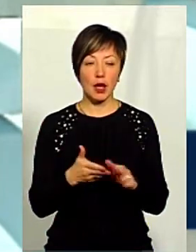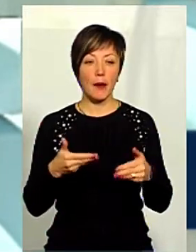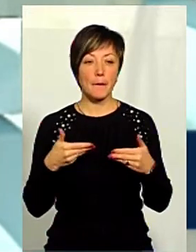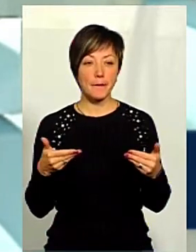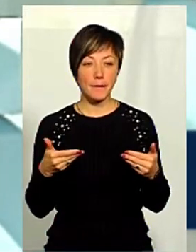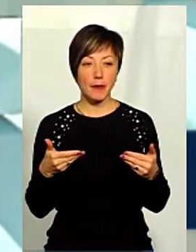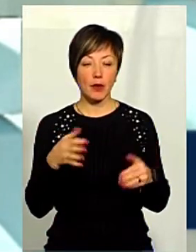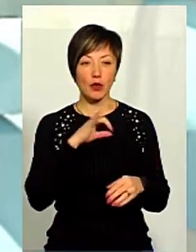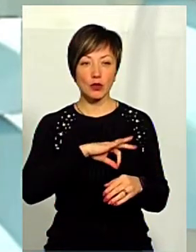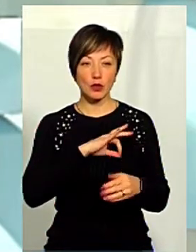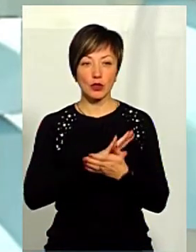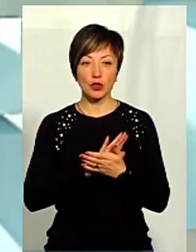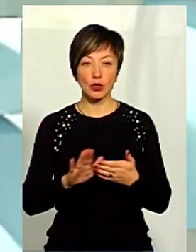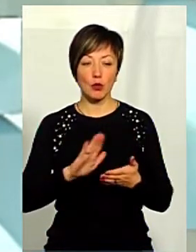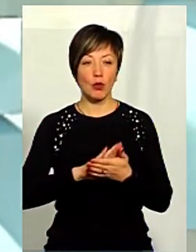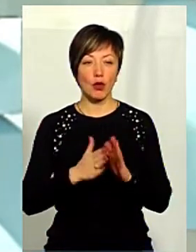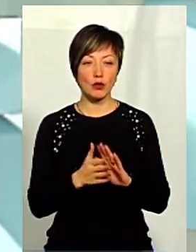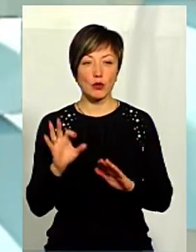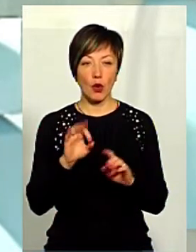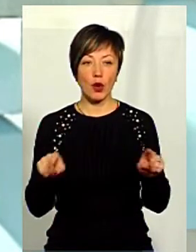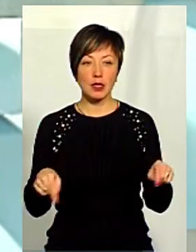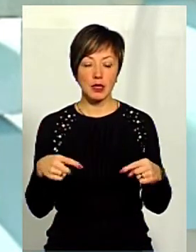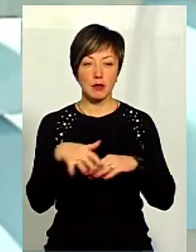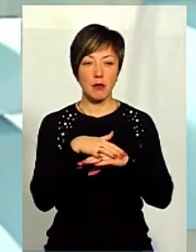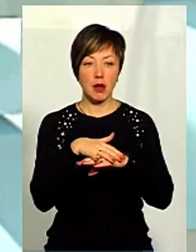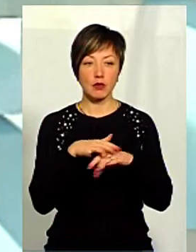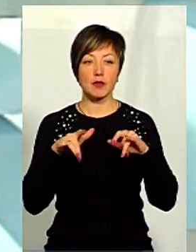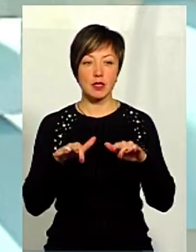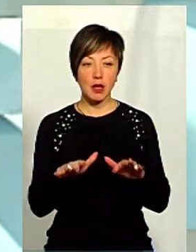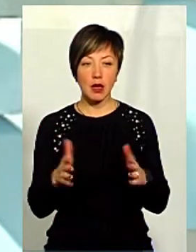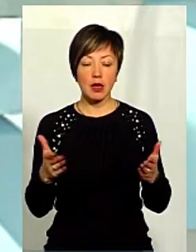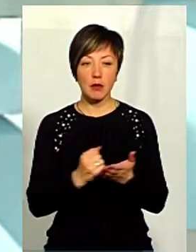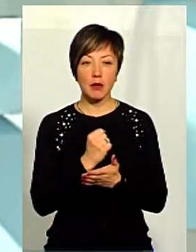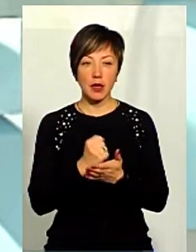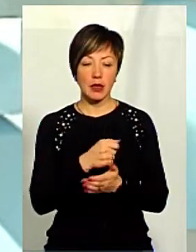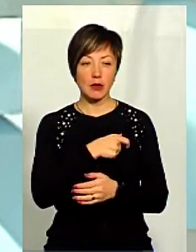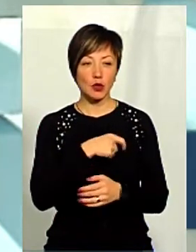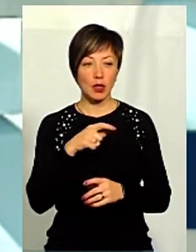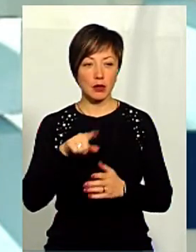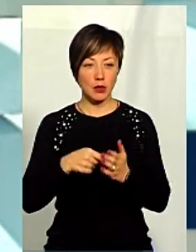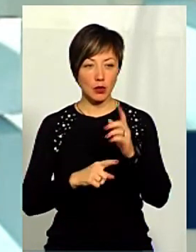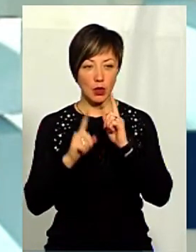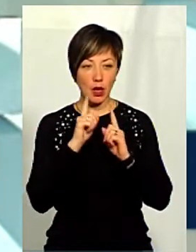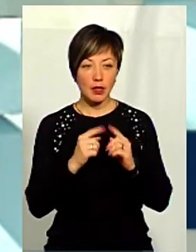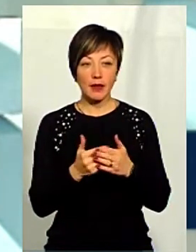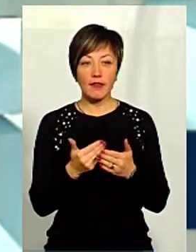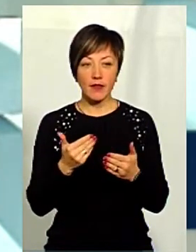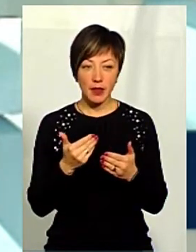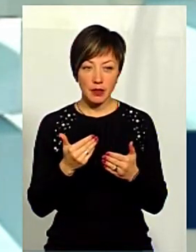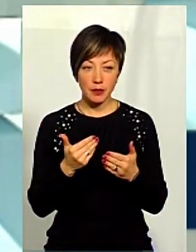ми користуємося чисто положенням про організацію масових заходів, які прийняли депутати міської ради. Тобто, власне,